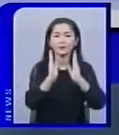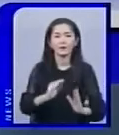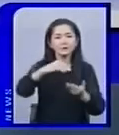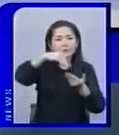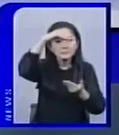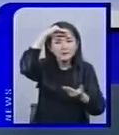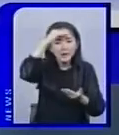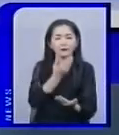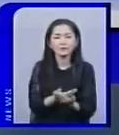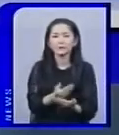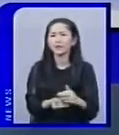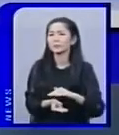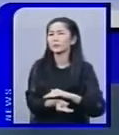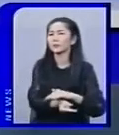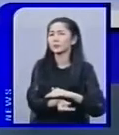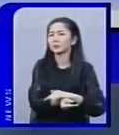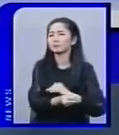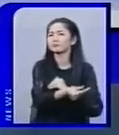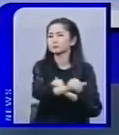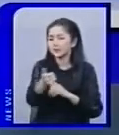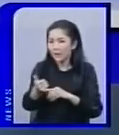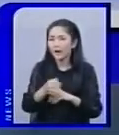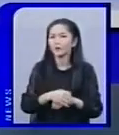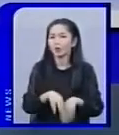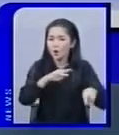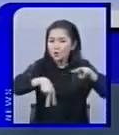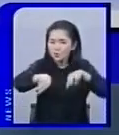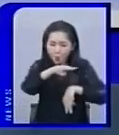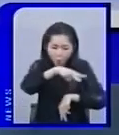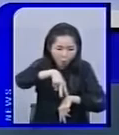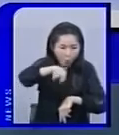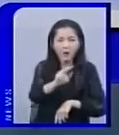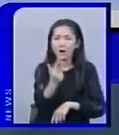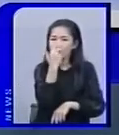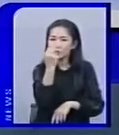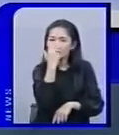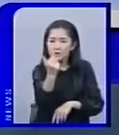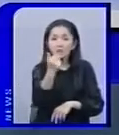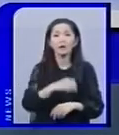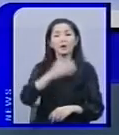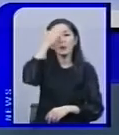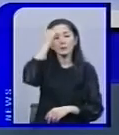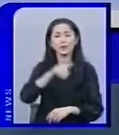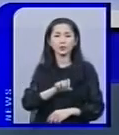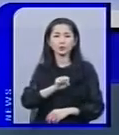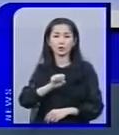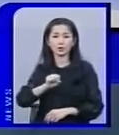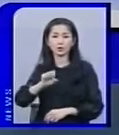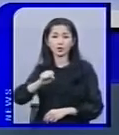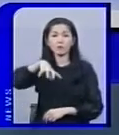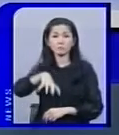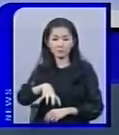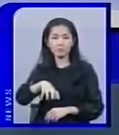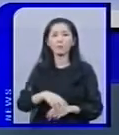ที่เกี่ยวข้องเขาบอกว่าต้องมาใส่ใจลงรายละเอียดให้ดีมีสถิติที่น่าตกใจสสเขาเปิดเผยผลสำรวจเขาบอกว่าเด็กนักเรียนม.ต้นกว่า